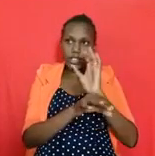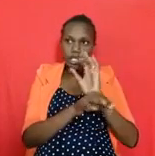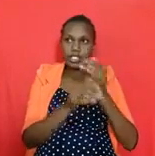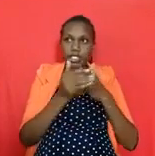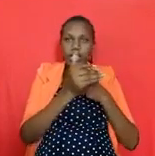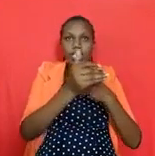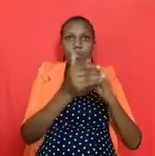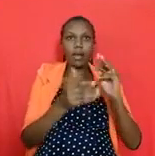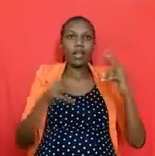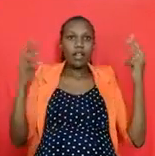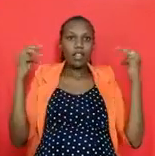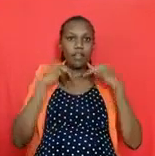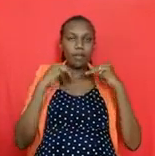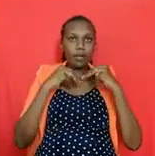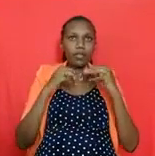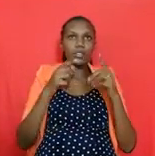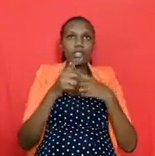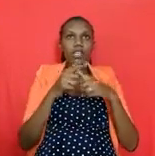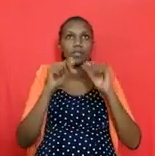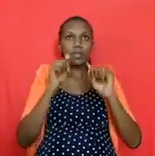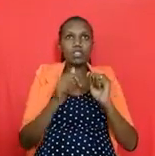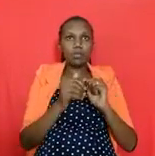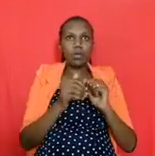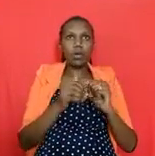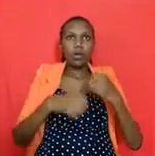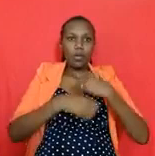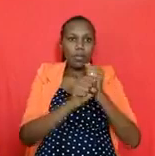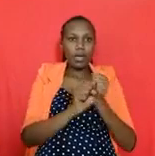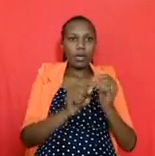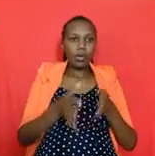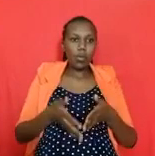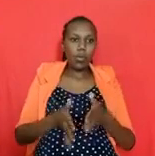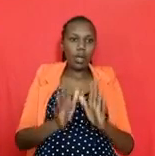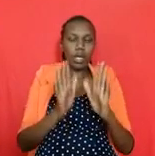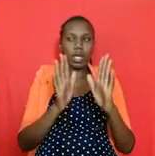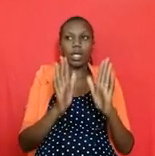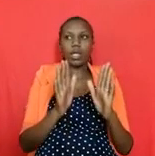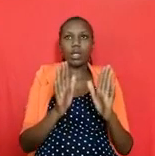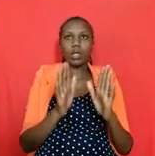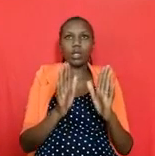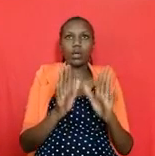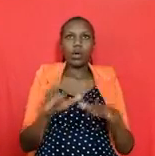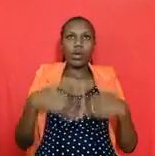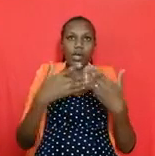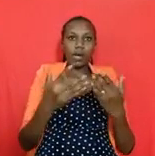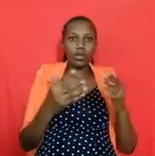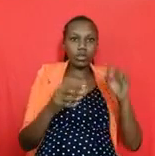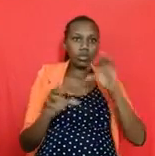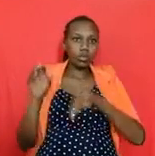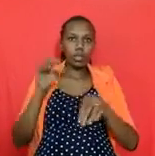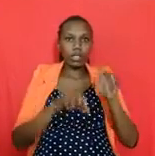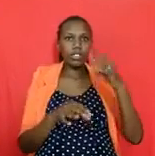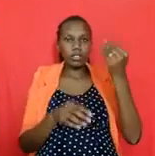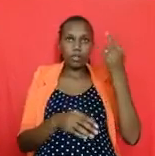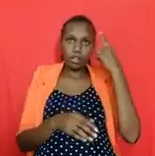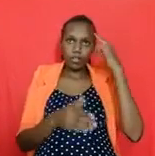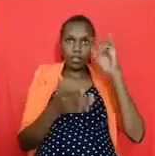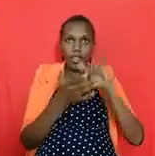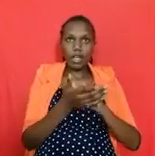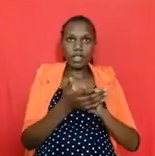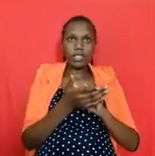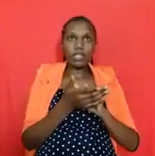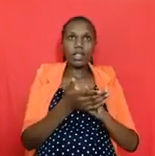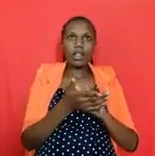gitongoretio ni provost no tugithondeka jira mikakati ya kuungania behe icio thegetha